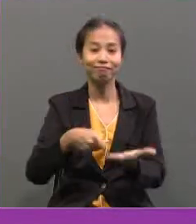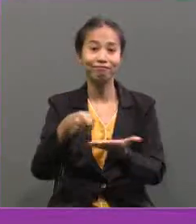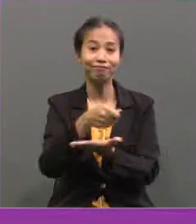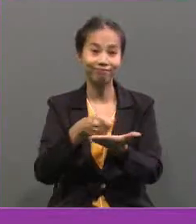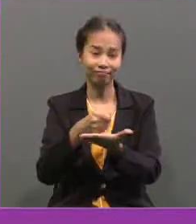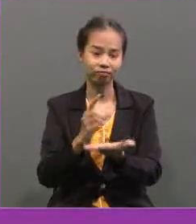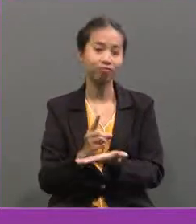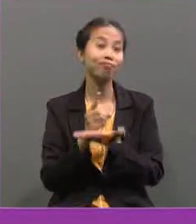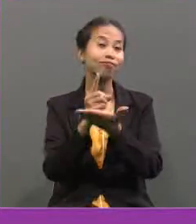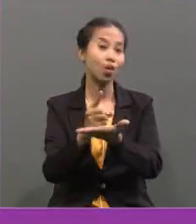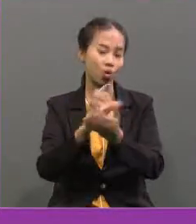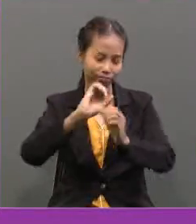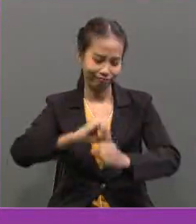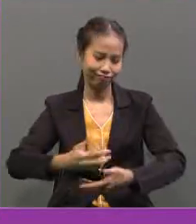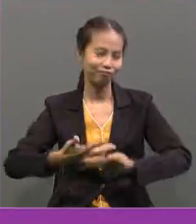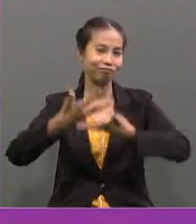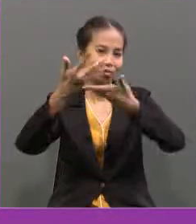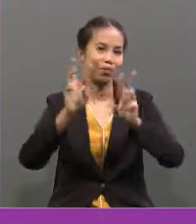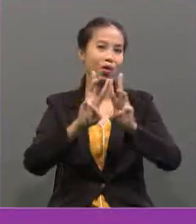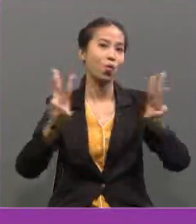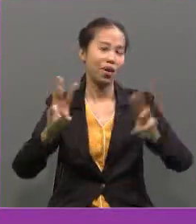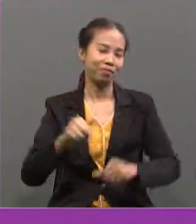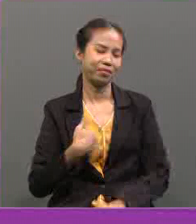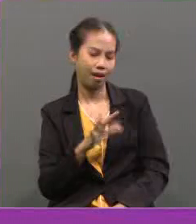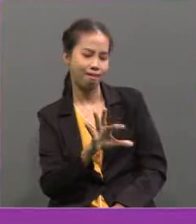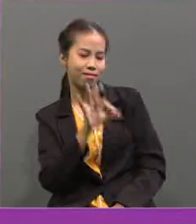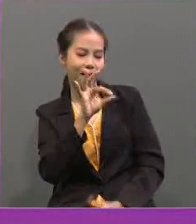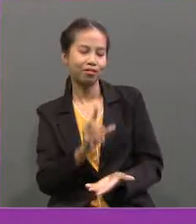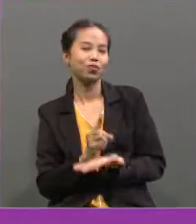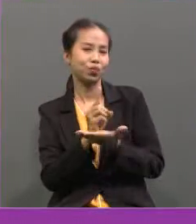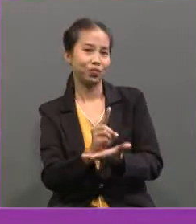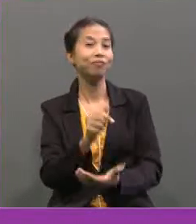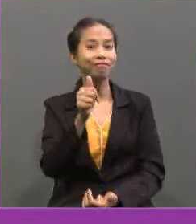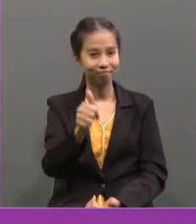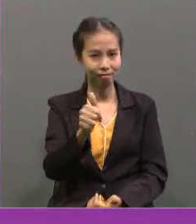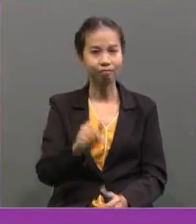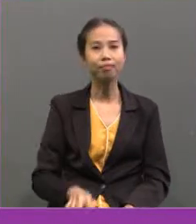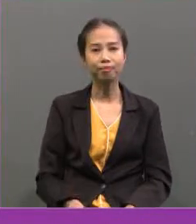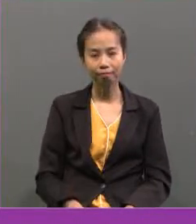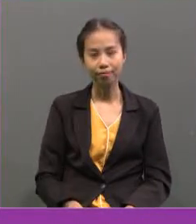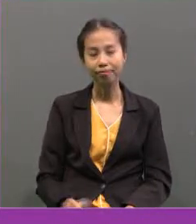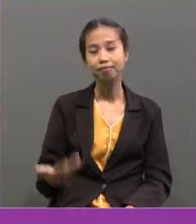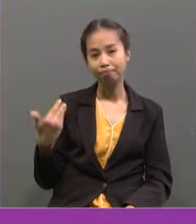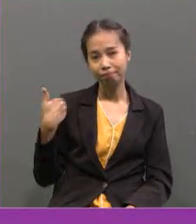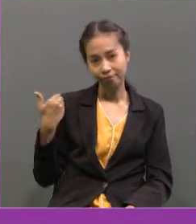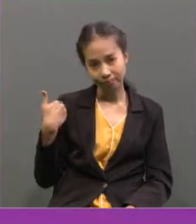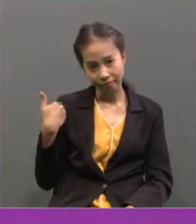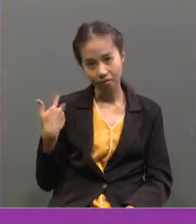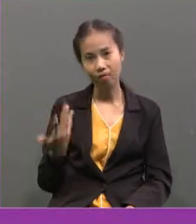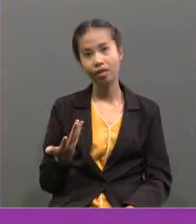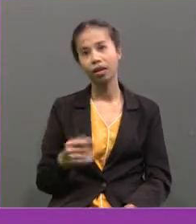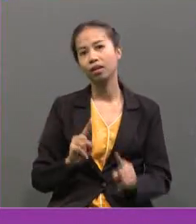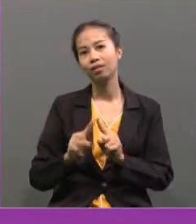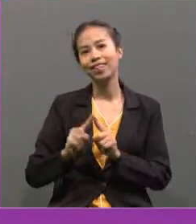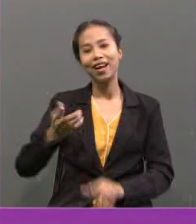ลอยกระทงออนไลน์เดี๋ยวเขาจะขึ้นมาแล้วะแต่ละเว็บไซต์ให้เราเลือกกันไปลอยกระทงคือจริงๆเรื่องออนไลน์ทั้งรอยกระทงทั้งเวียนเทียน